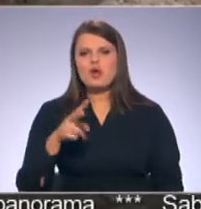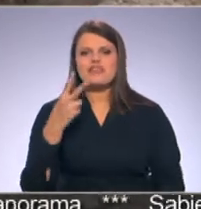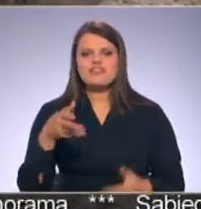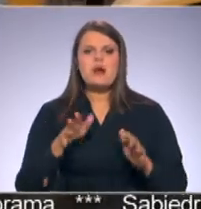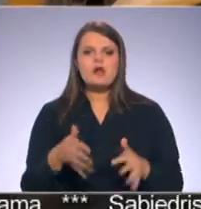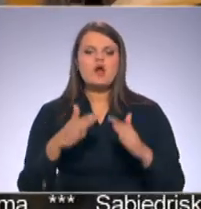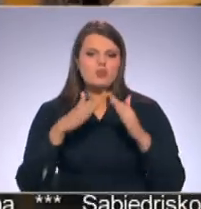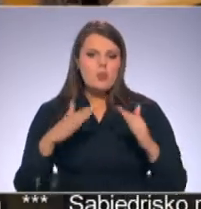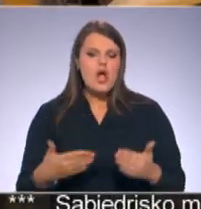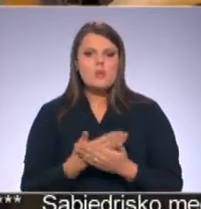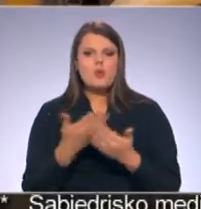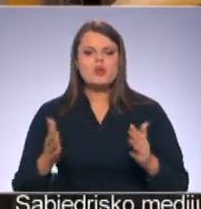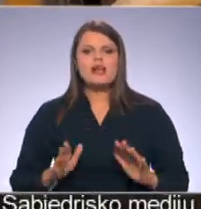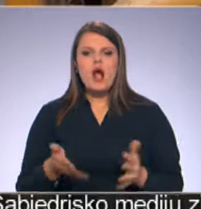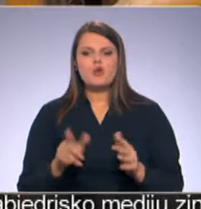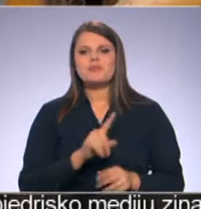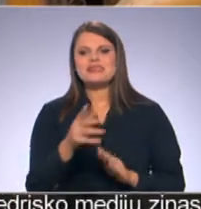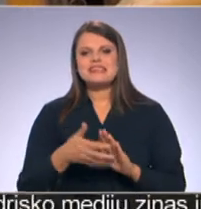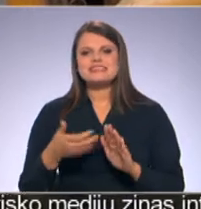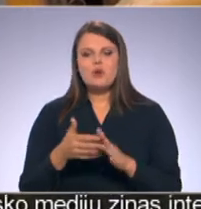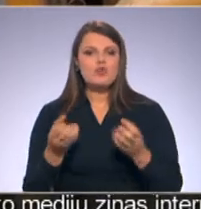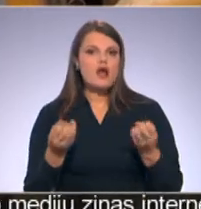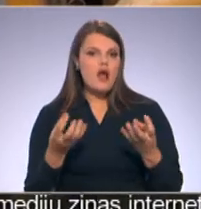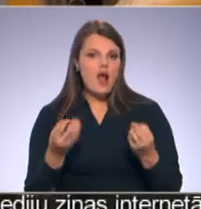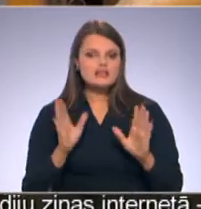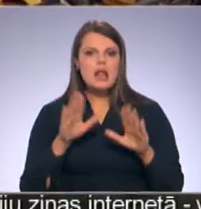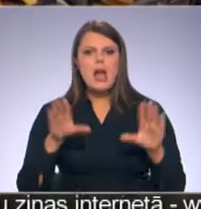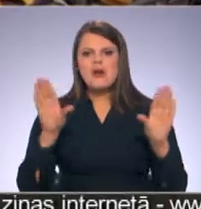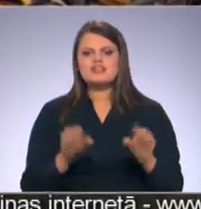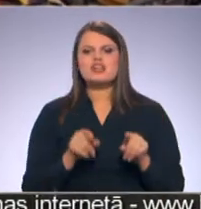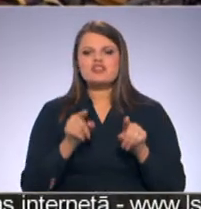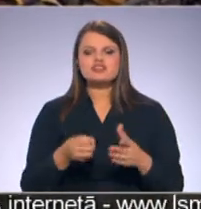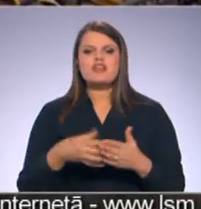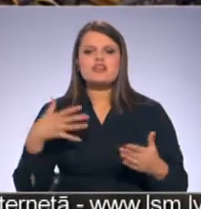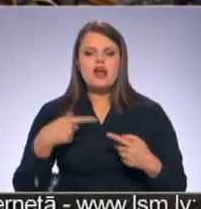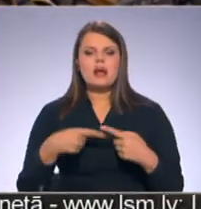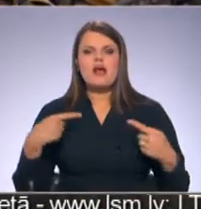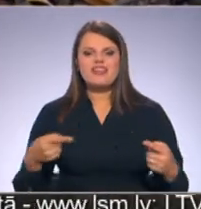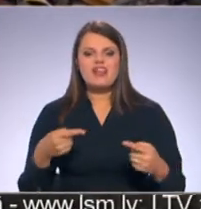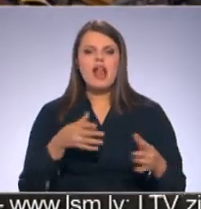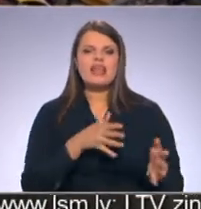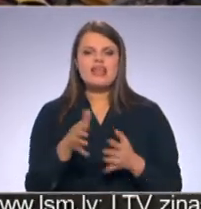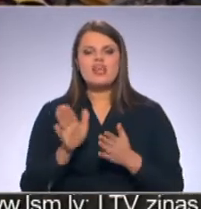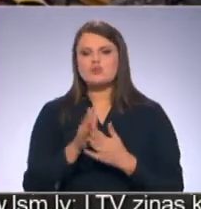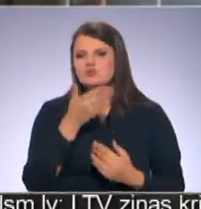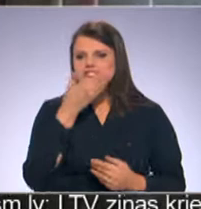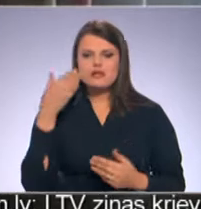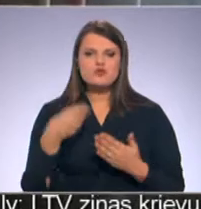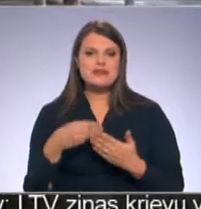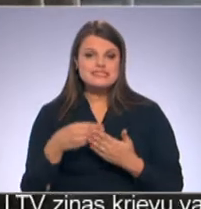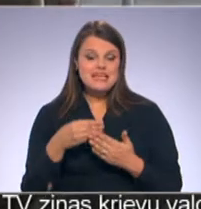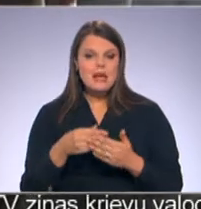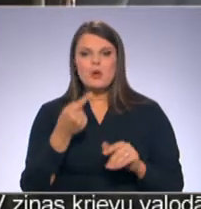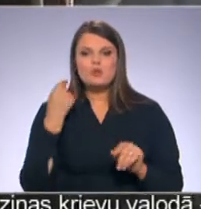katlu mājām, kurās kā kurināmais tiek izmantota gāze. Lai mazinātu šī dārgā izeja materiāla ietekmi uz siltuma tarifiem, nu